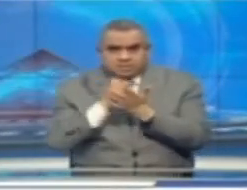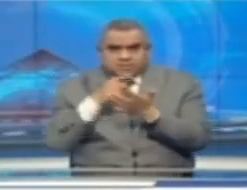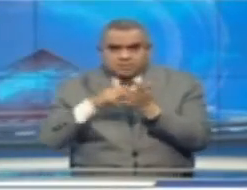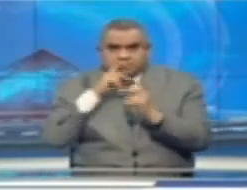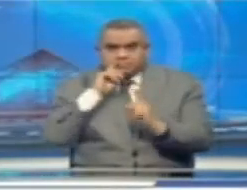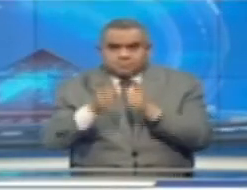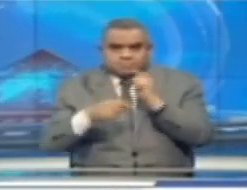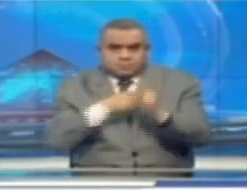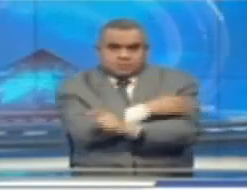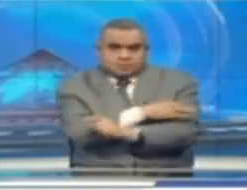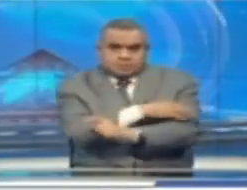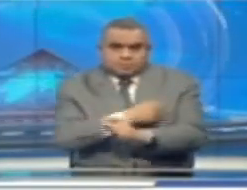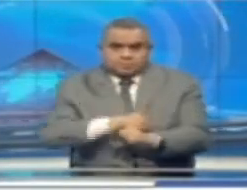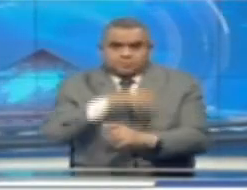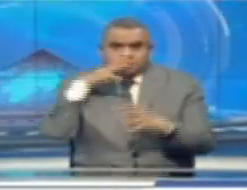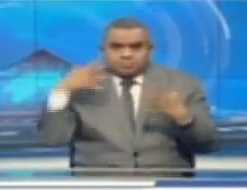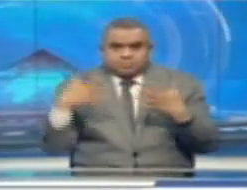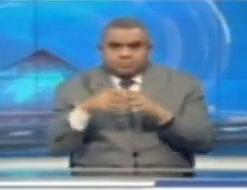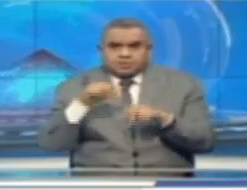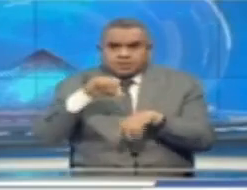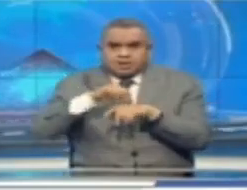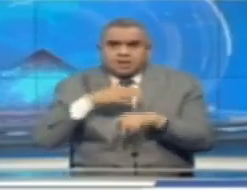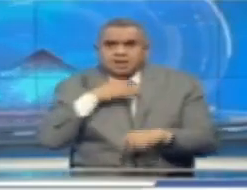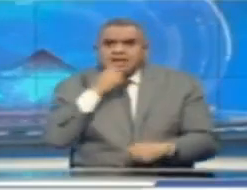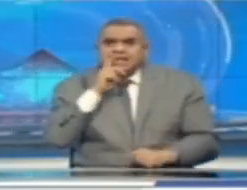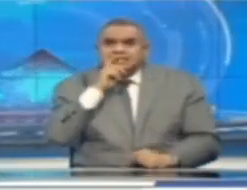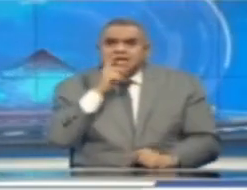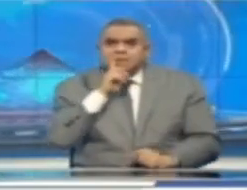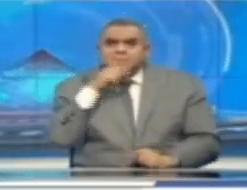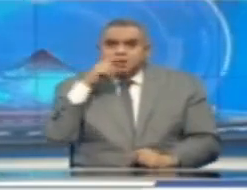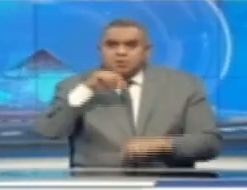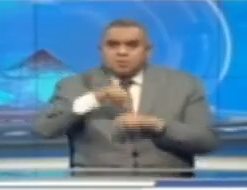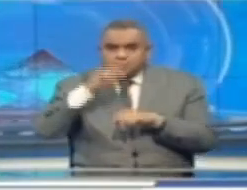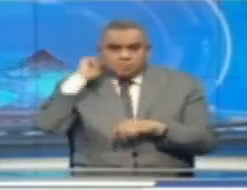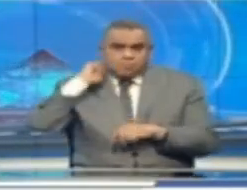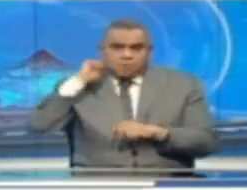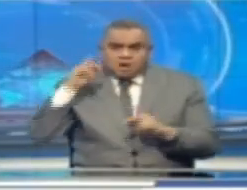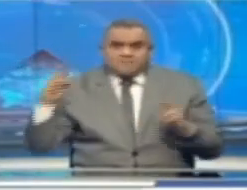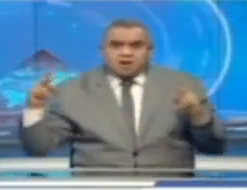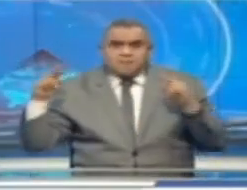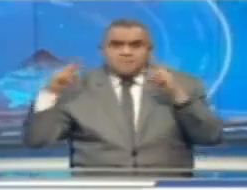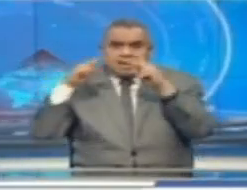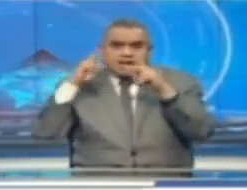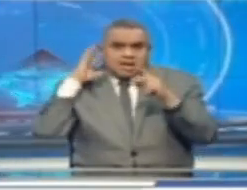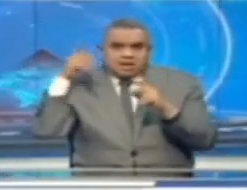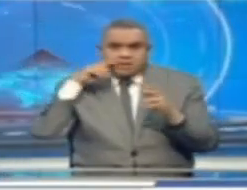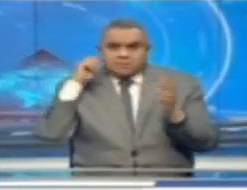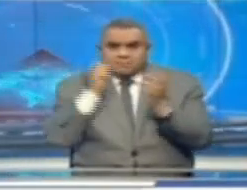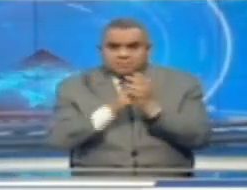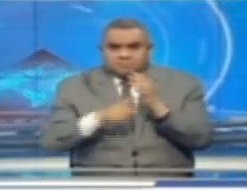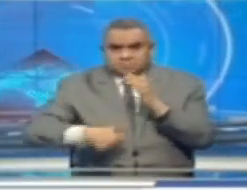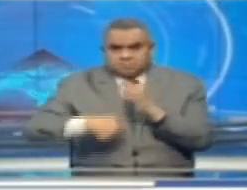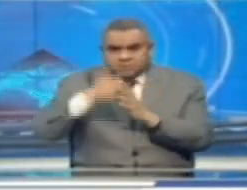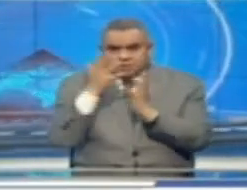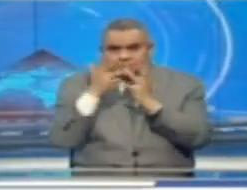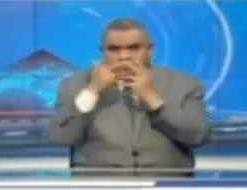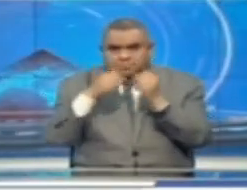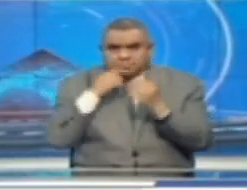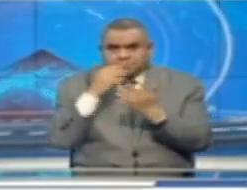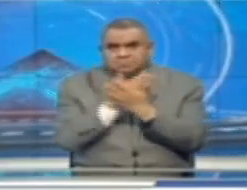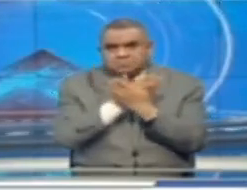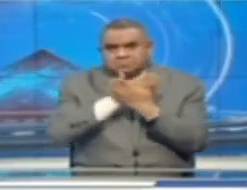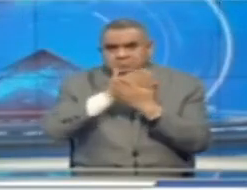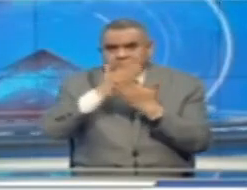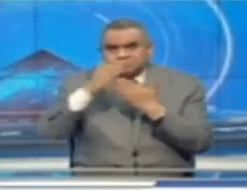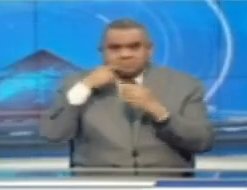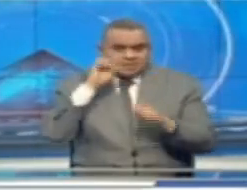التجريبي الذي تم تطبيقه في مركز إيتاي البارود بمحافظة البحيرة، والذي اعتمد على عمل منظومة متكاملة في إدارة